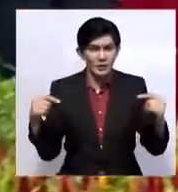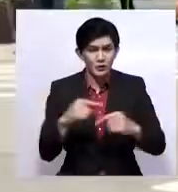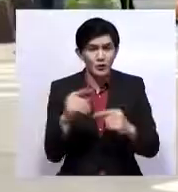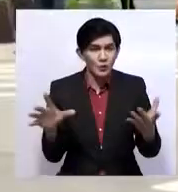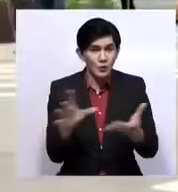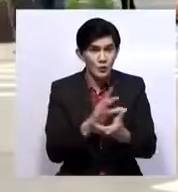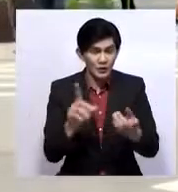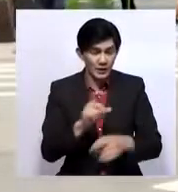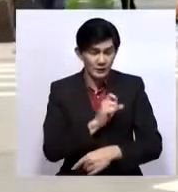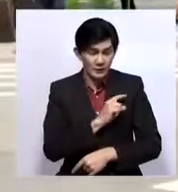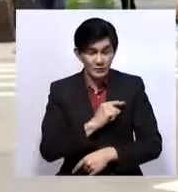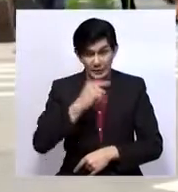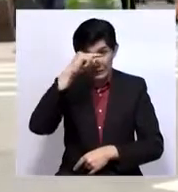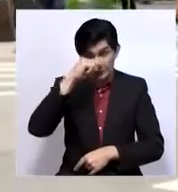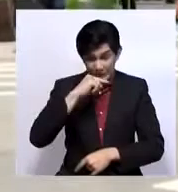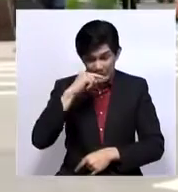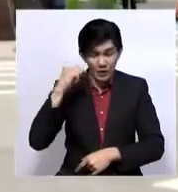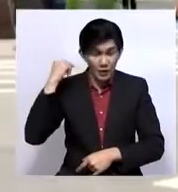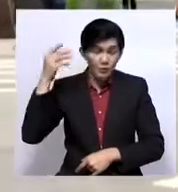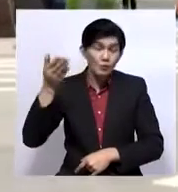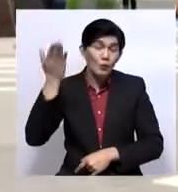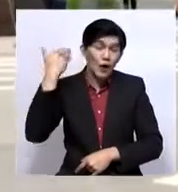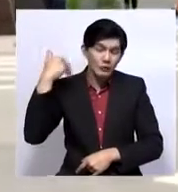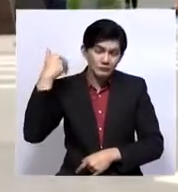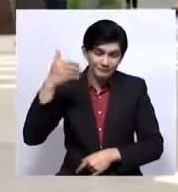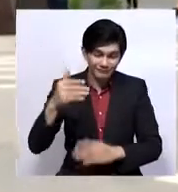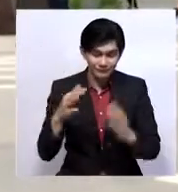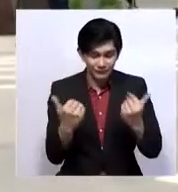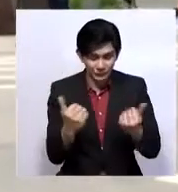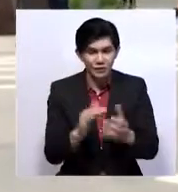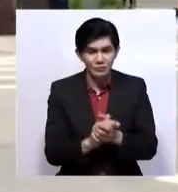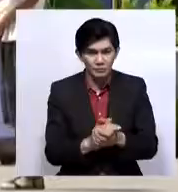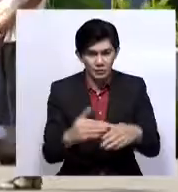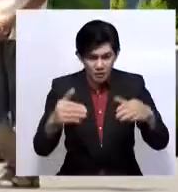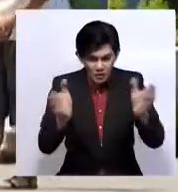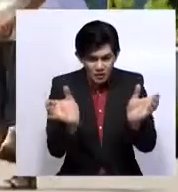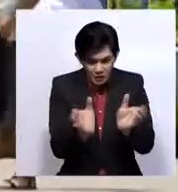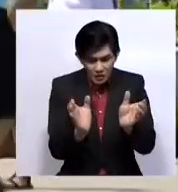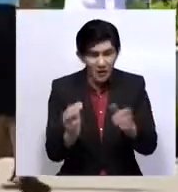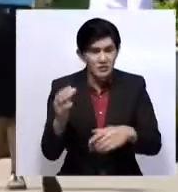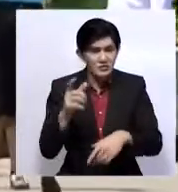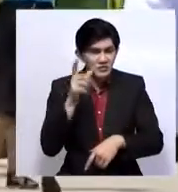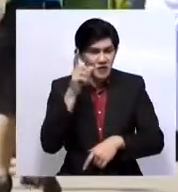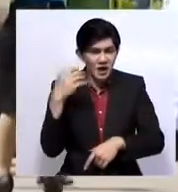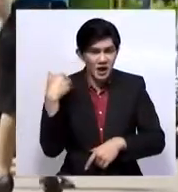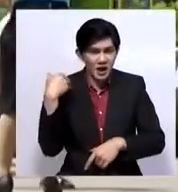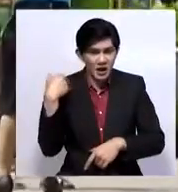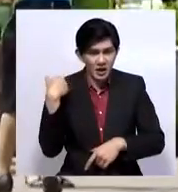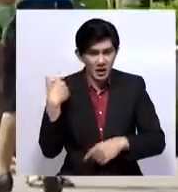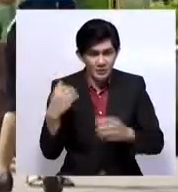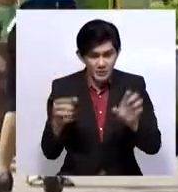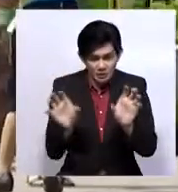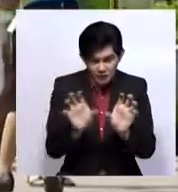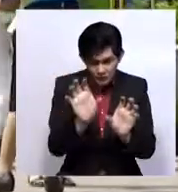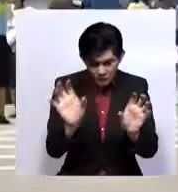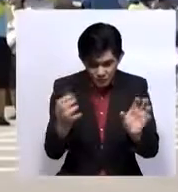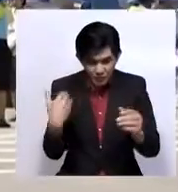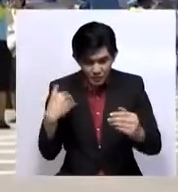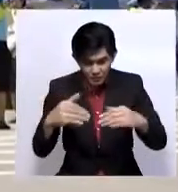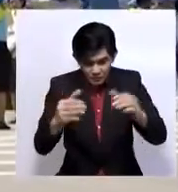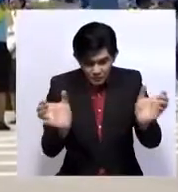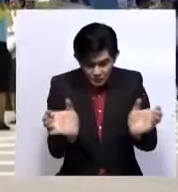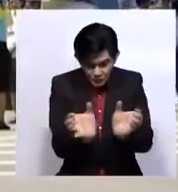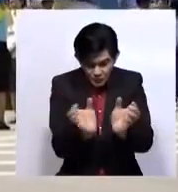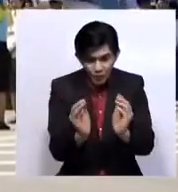ศิลปะวัฒนธรรมไทยที่มีมาแต่โบราณอาทิขันใบใหญ่สี่ใบที่ลายล้อมรอบด้วยสระบัว